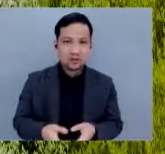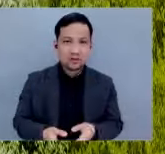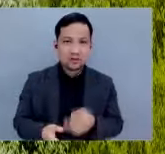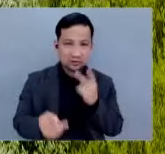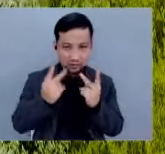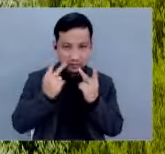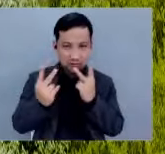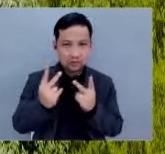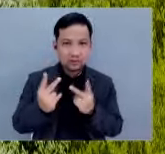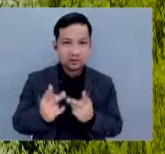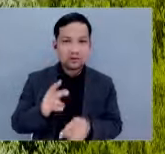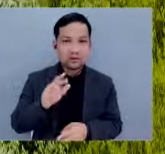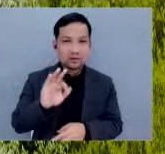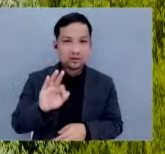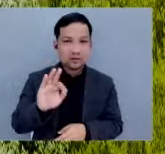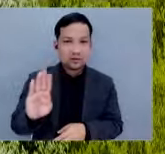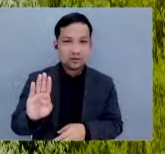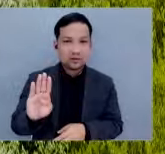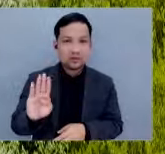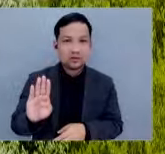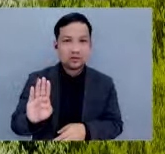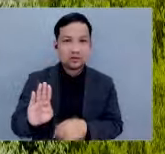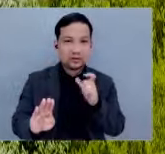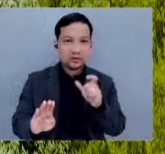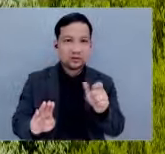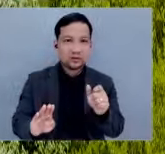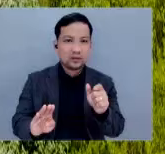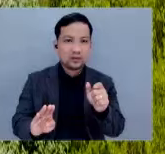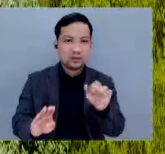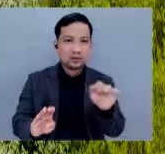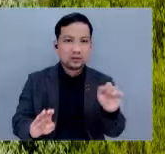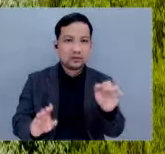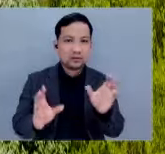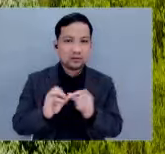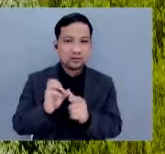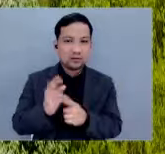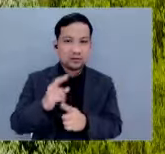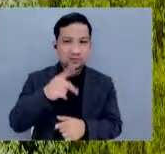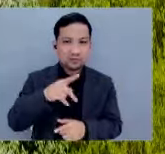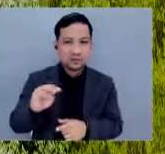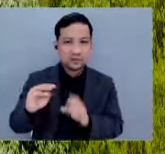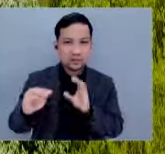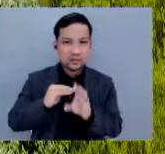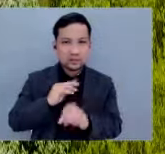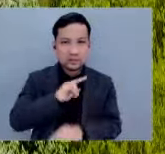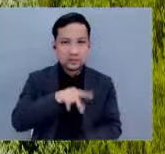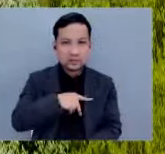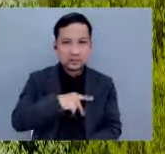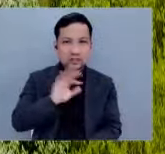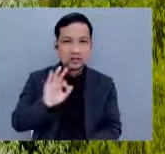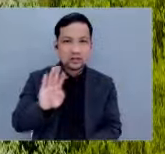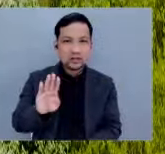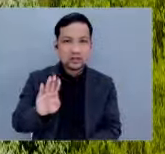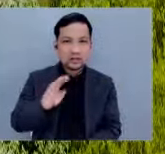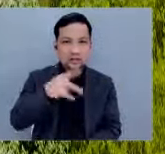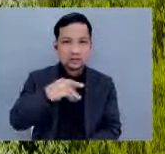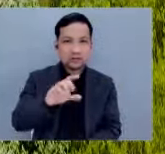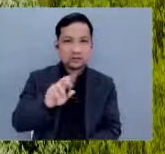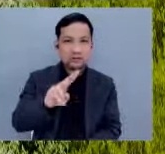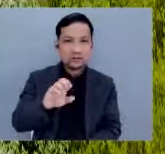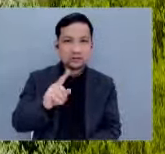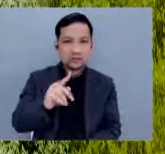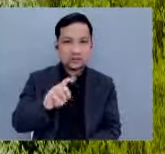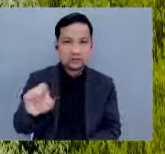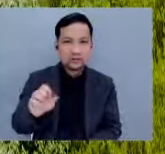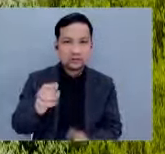aming official page, Exploders Extreme, or PM po sa aking personal Facebook page, Philip Valdez. Yun lang po at maraming